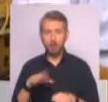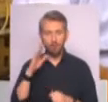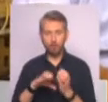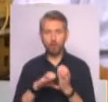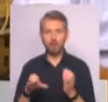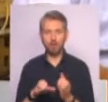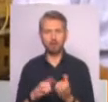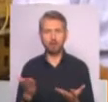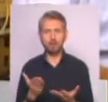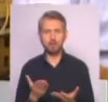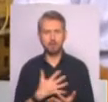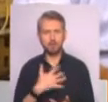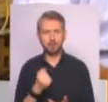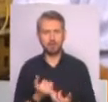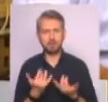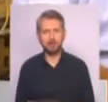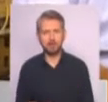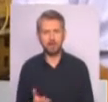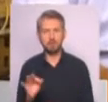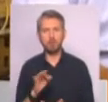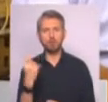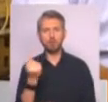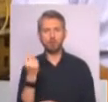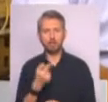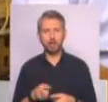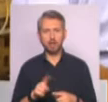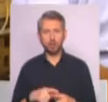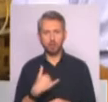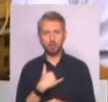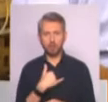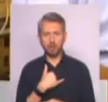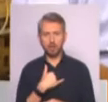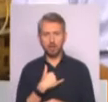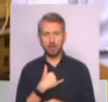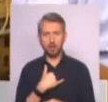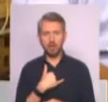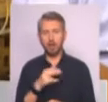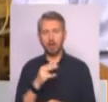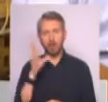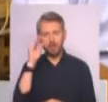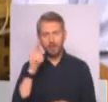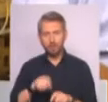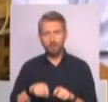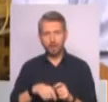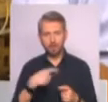какие-то претензии по поводу счетчика, который у меня дата прийомки просрочена?